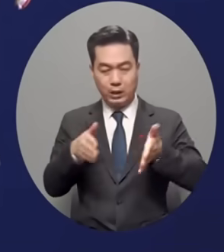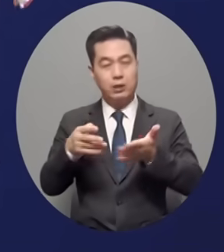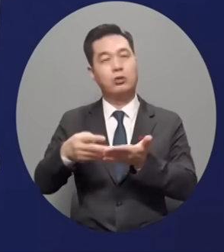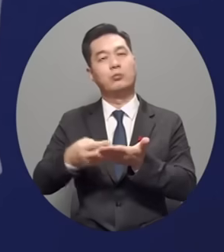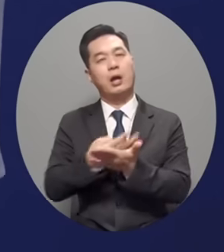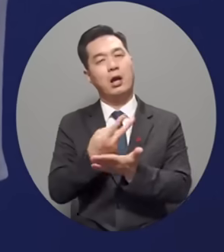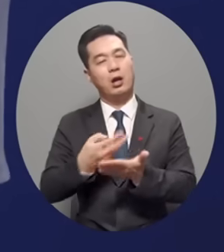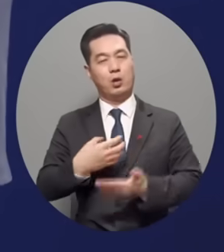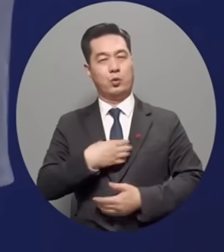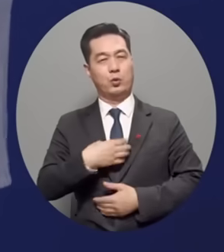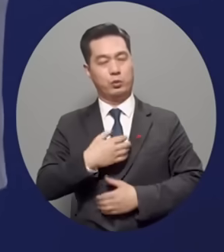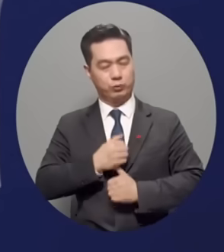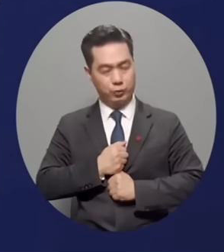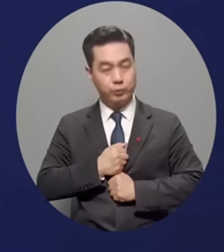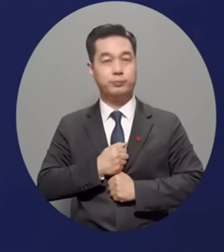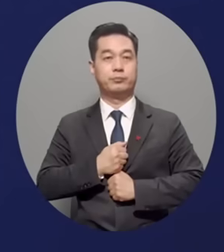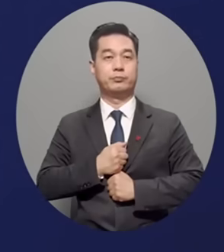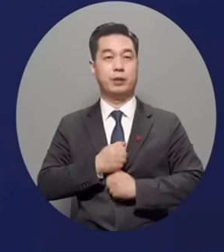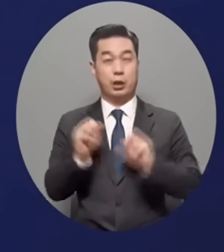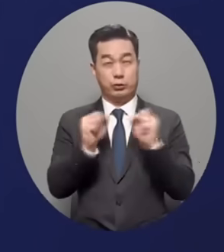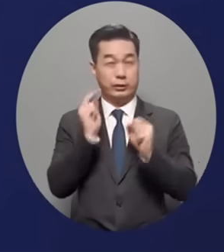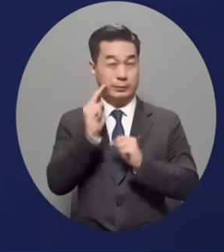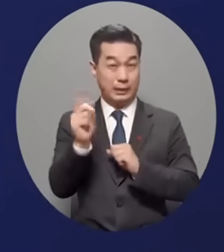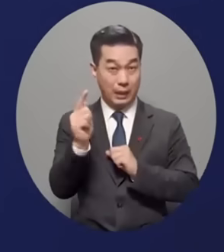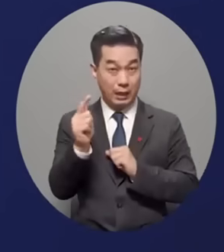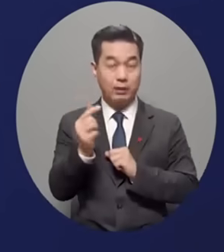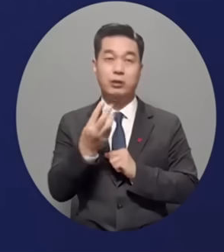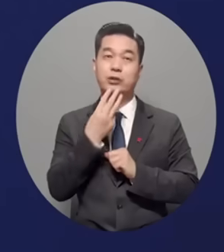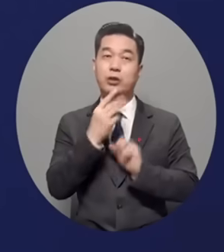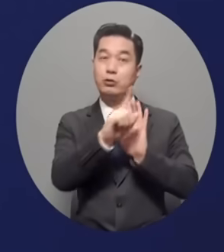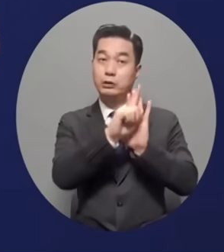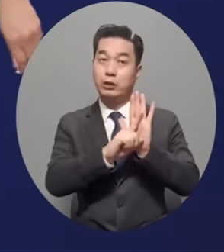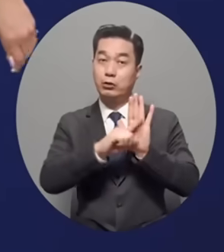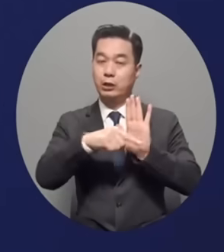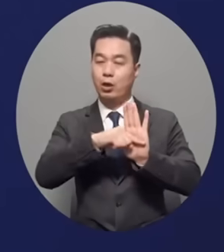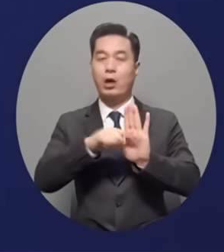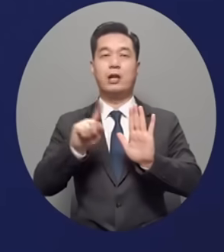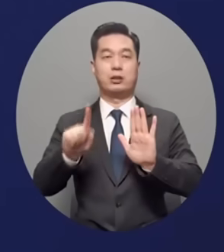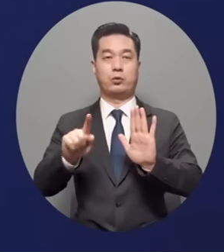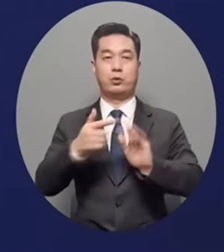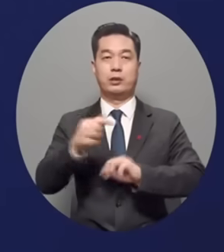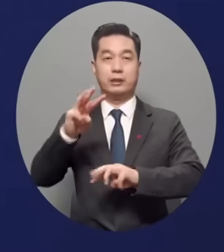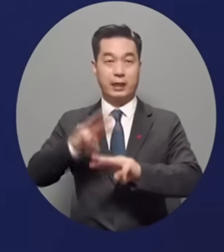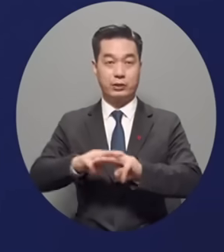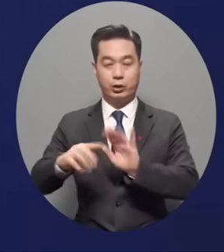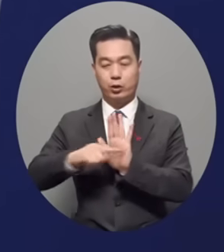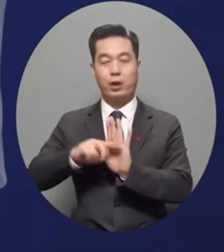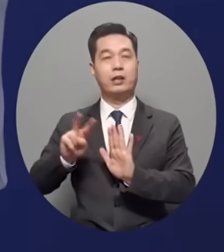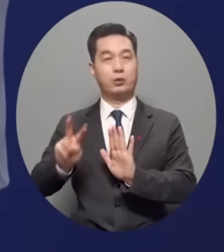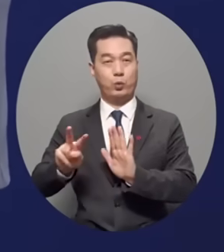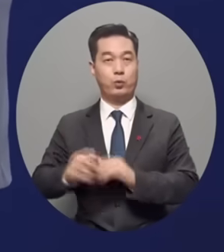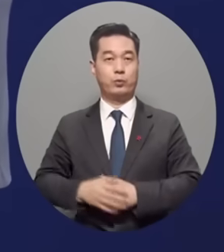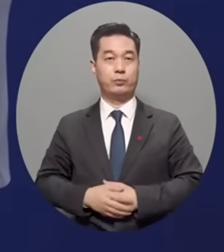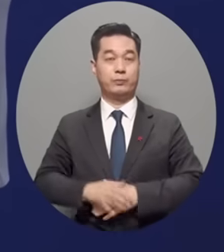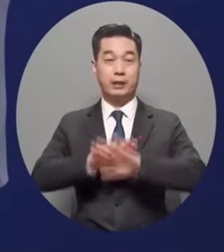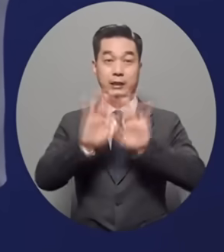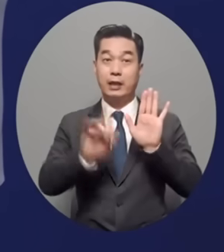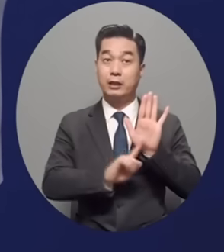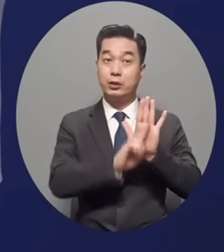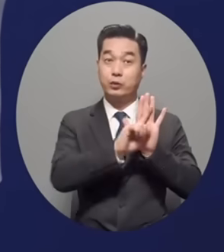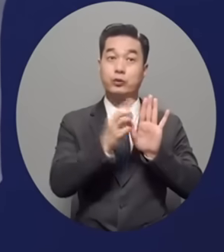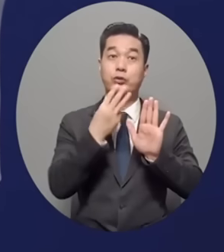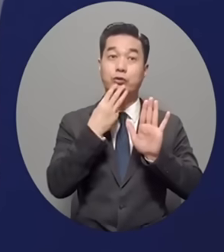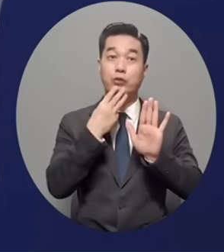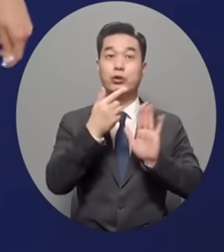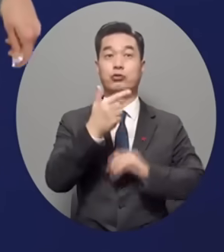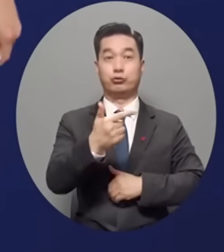미끄럽겠습니다. 내일도 큰 추위는 없겠습니다. 서울의 최저 기온이 영하 1도, 대전 영하 2도를 보이겠고 낮 기온도 서울이